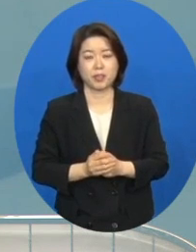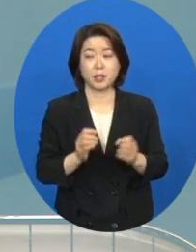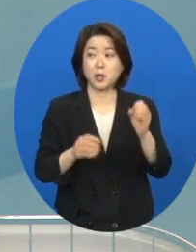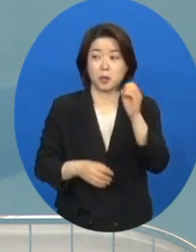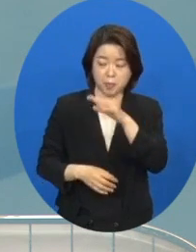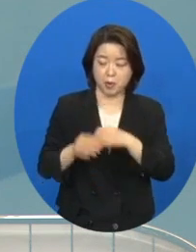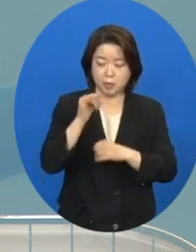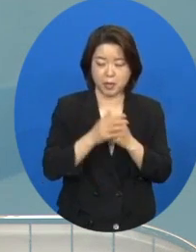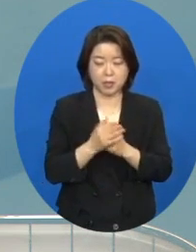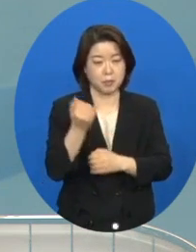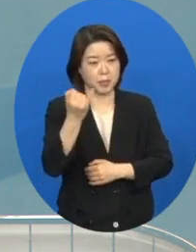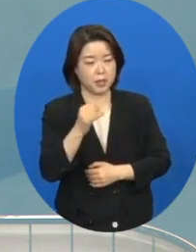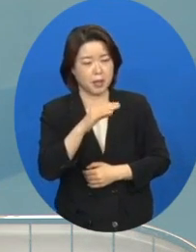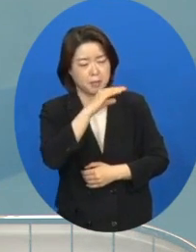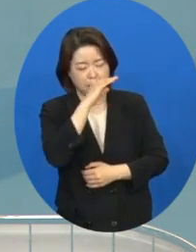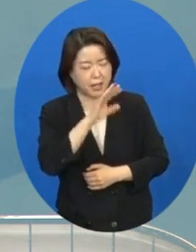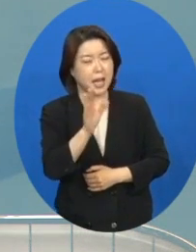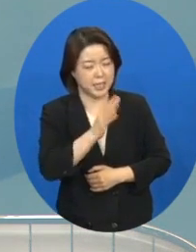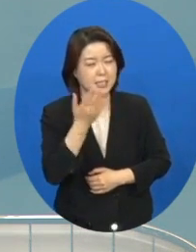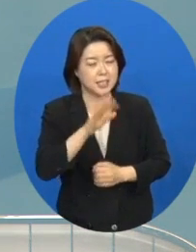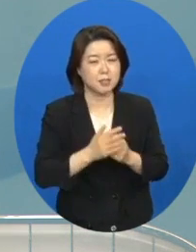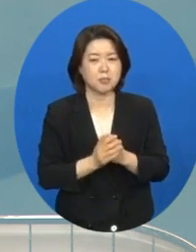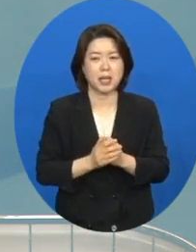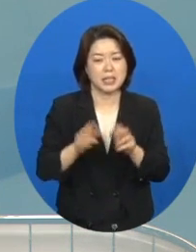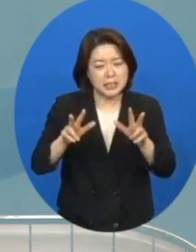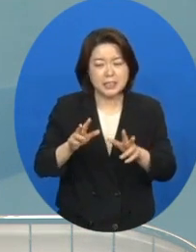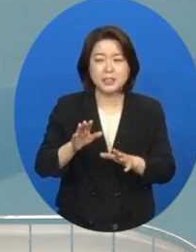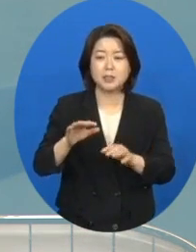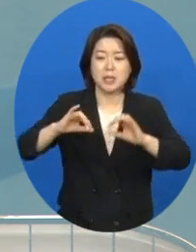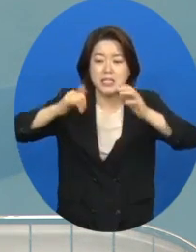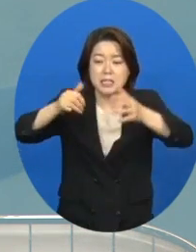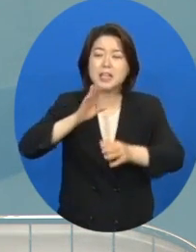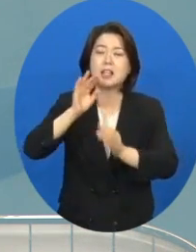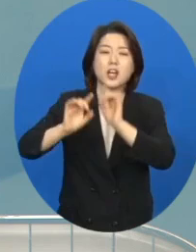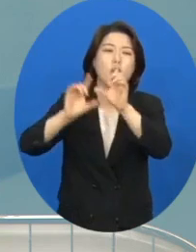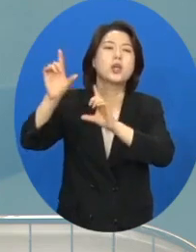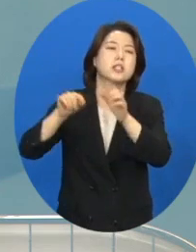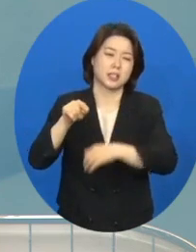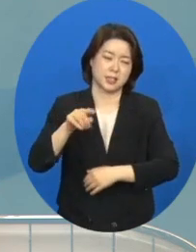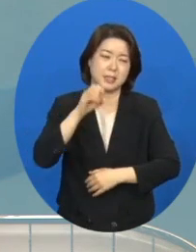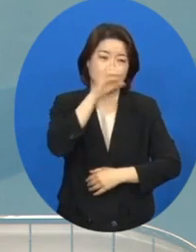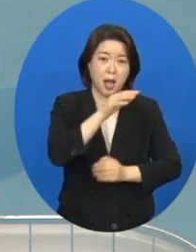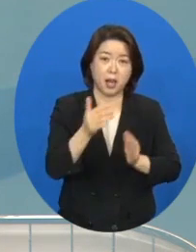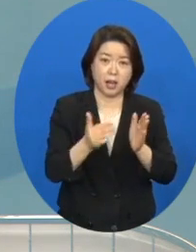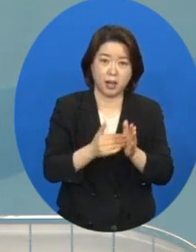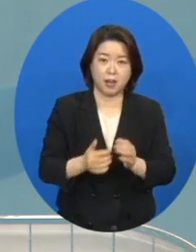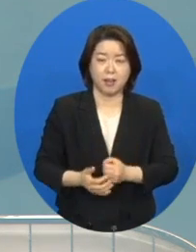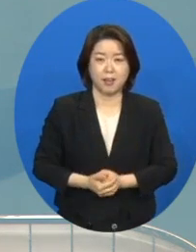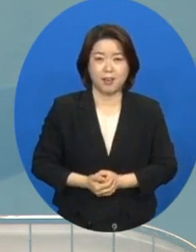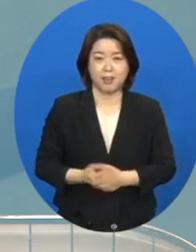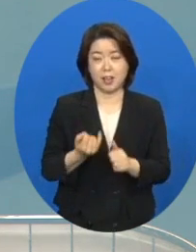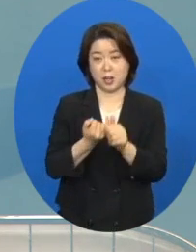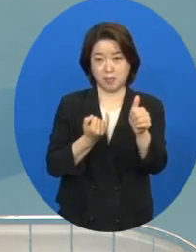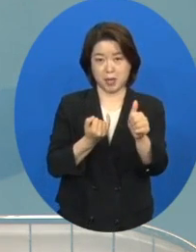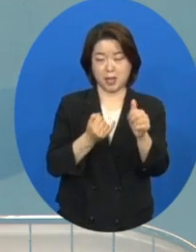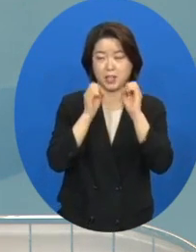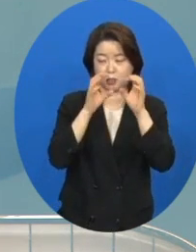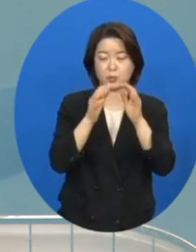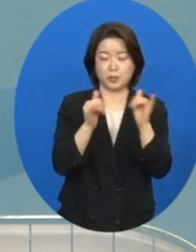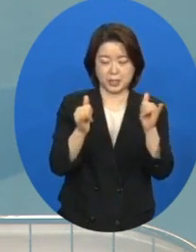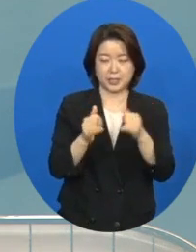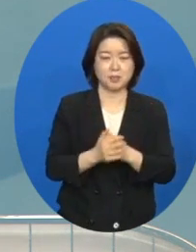했답니다. 옳지는 않지만 현실이 그렇다는 거다. 그랬더니 남편 되시는